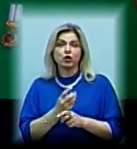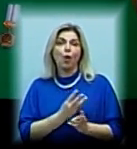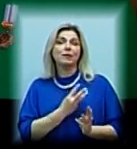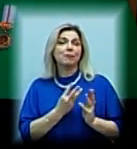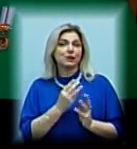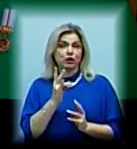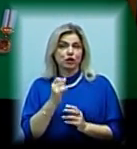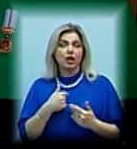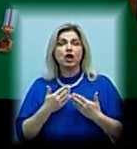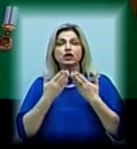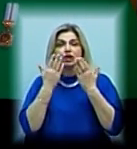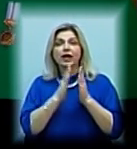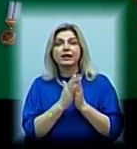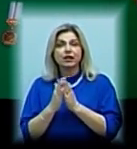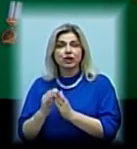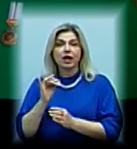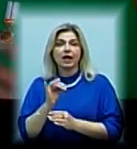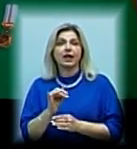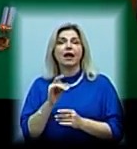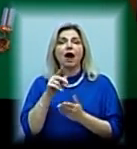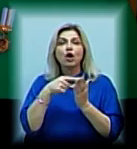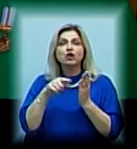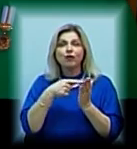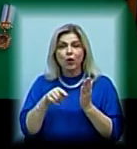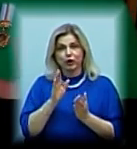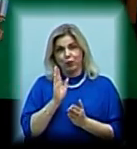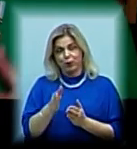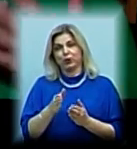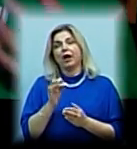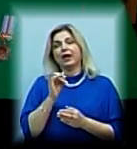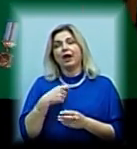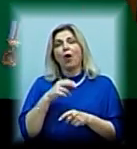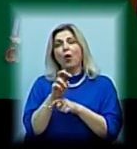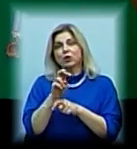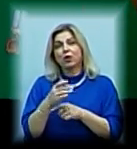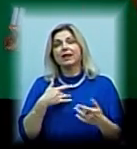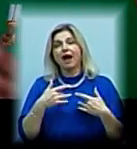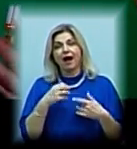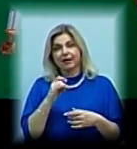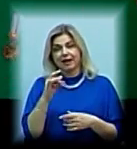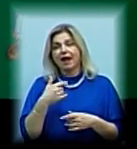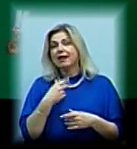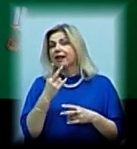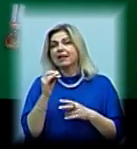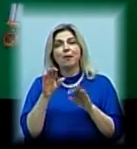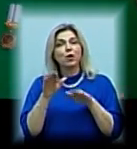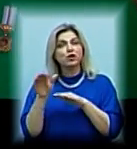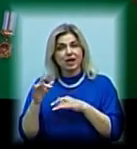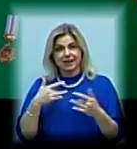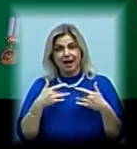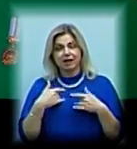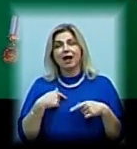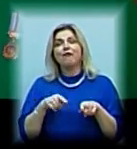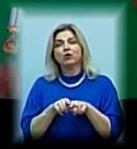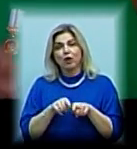оптимістична, я читаю книжки і нарешті кросворди буду розгадувати. Я ходжу в театри, я не прощаюся з театром, я все одно